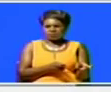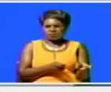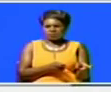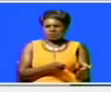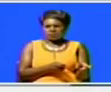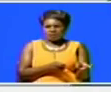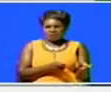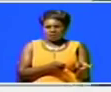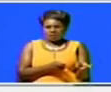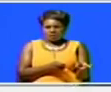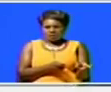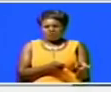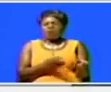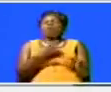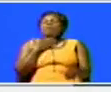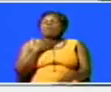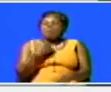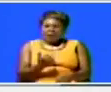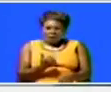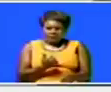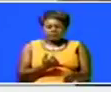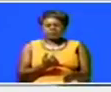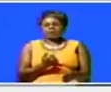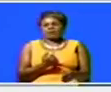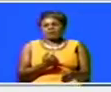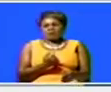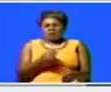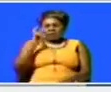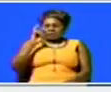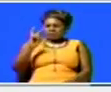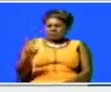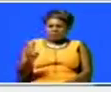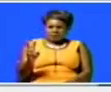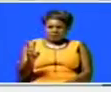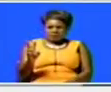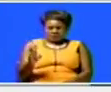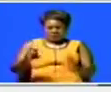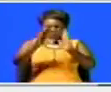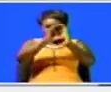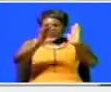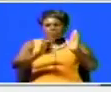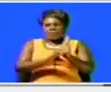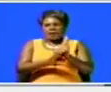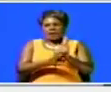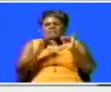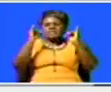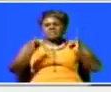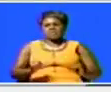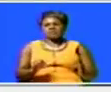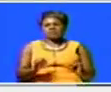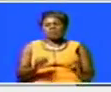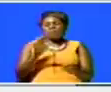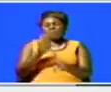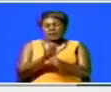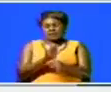wanavutwa, wanapenda, wanataka kuona ukatiba kwenye nchi yetu zaidi